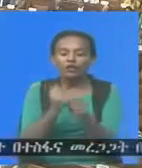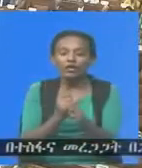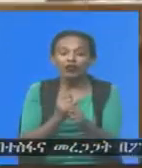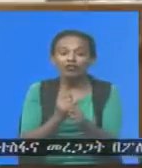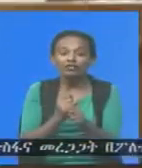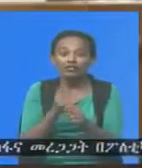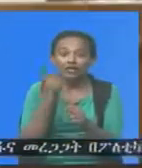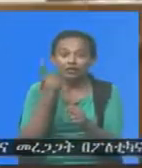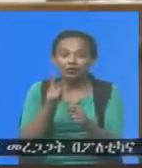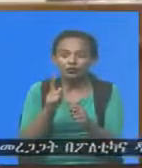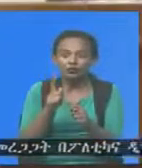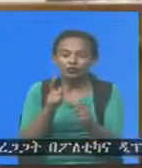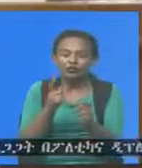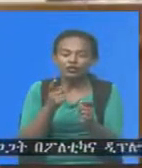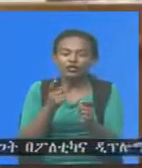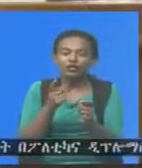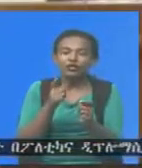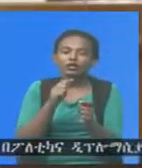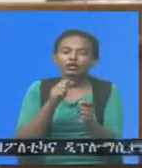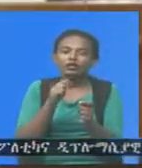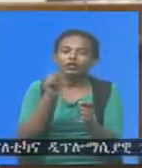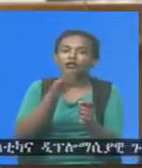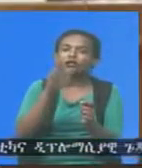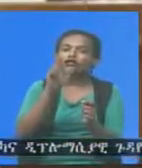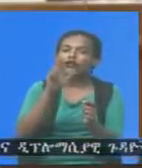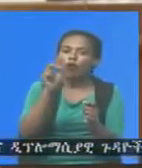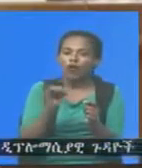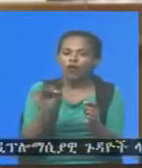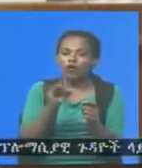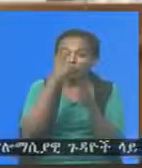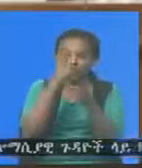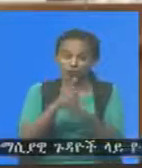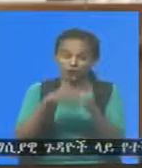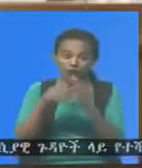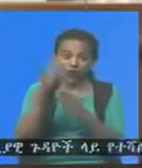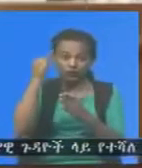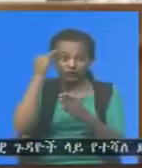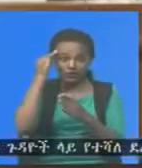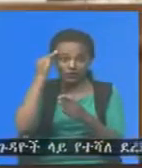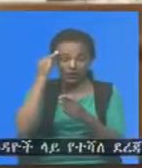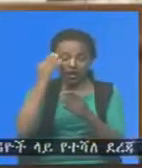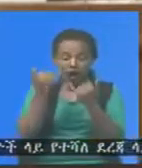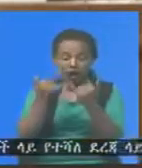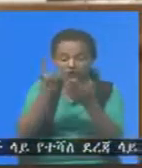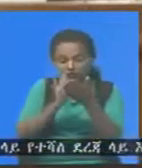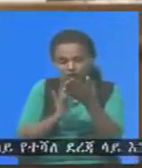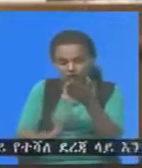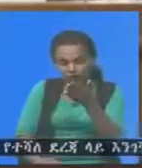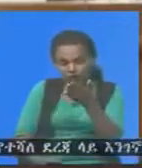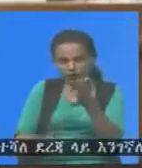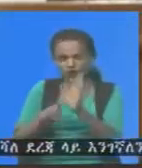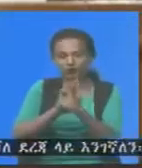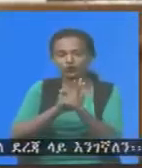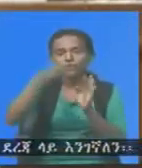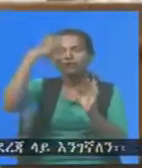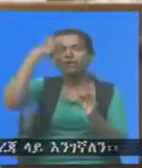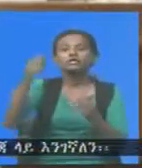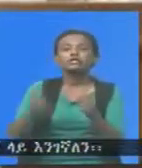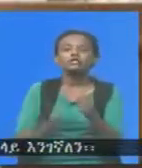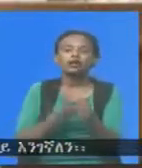ነገር ግን የተሻሩ ሆነዋል። ክቡር ጠቅላይ ሚኒስትር ከላይ የጠቀስኳቸው ህጎች መንግስት